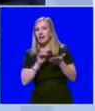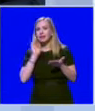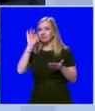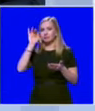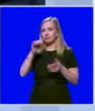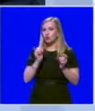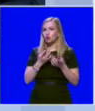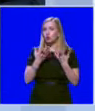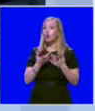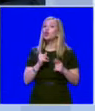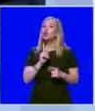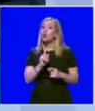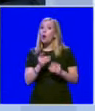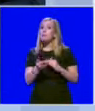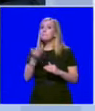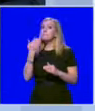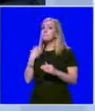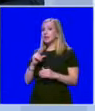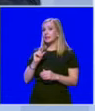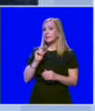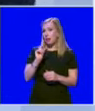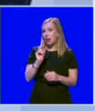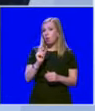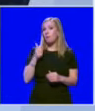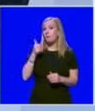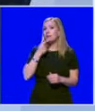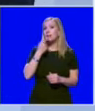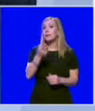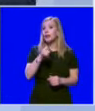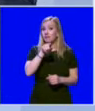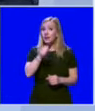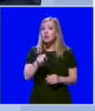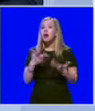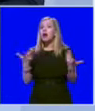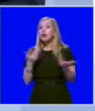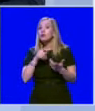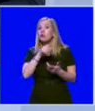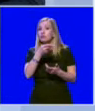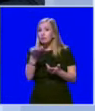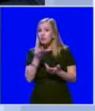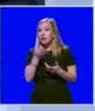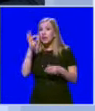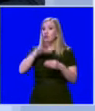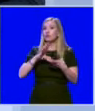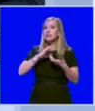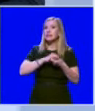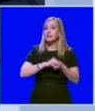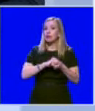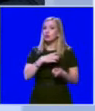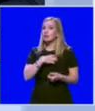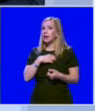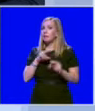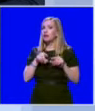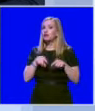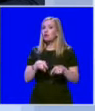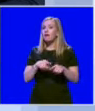преди малко от БСП ви попитаха, когато вие гласувате с ГЕРБ, казвате,